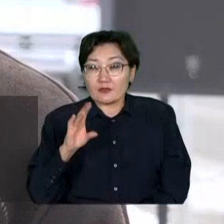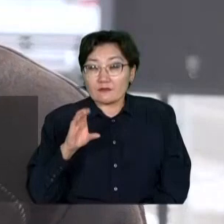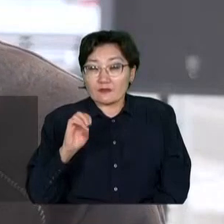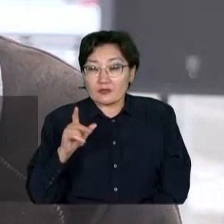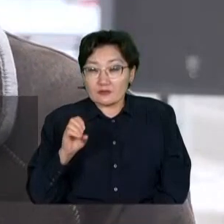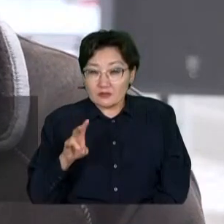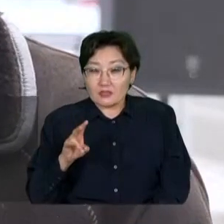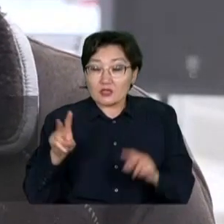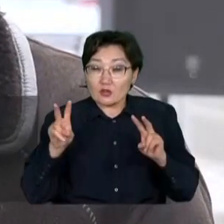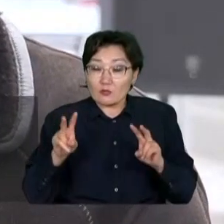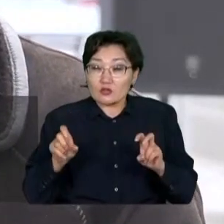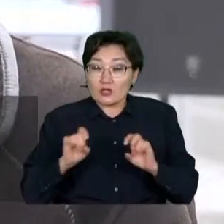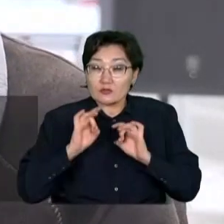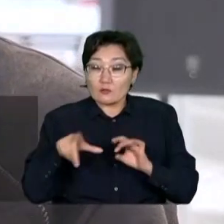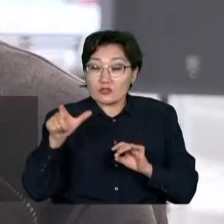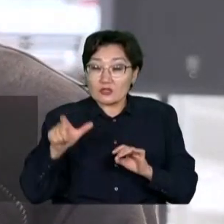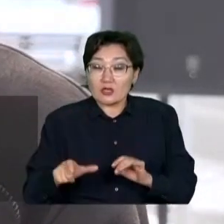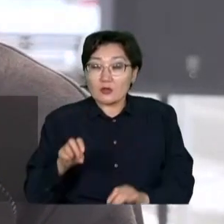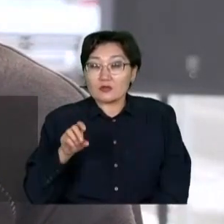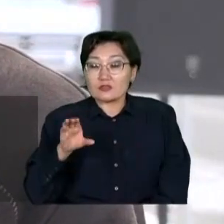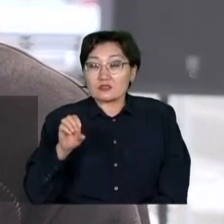екен керемет. Соның Михаил Светлов